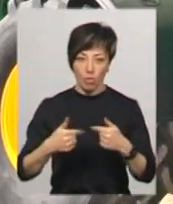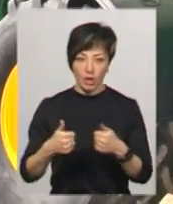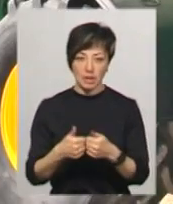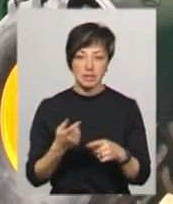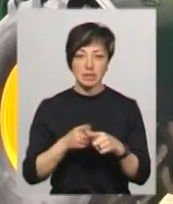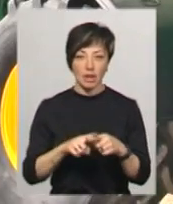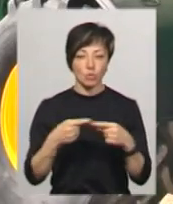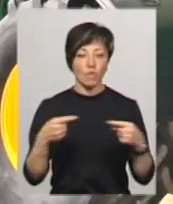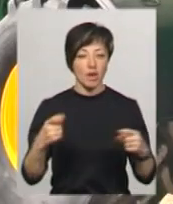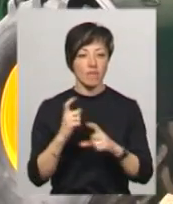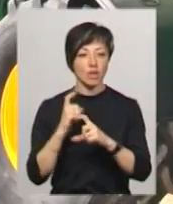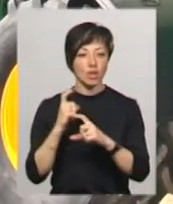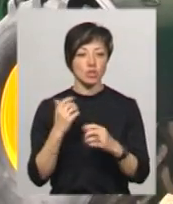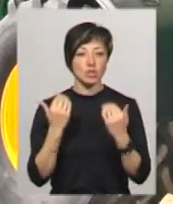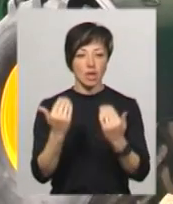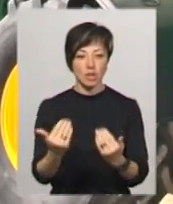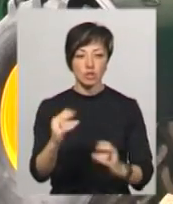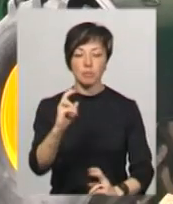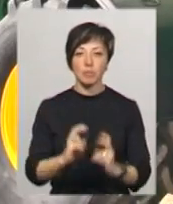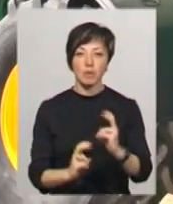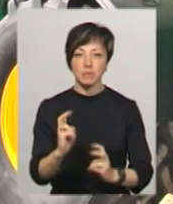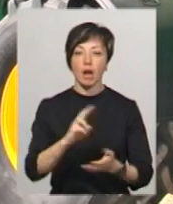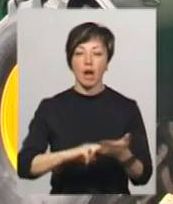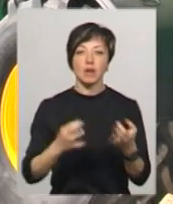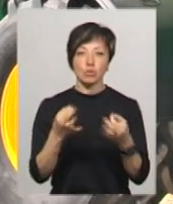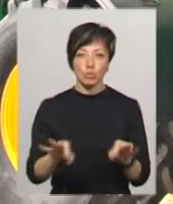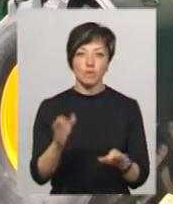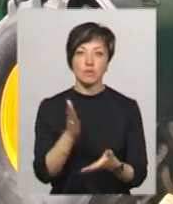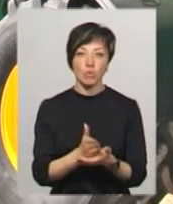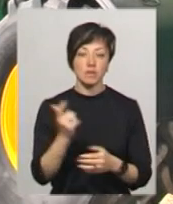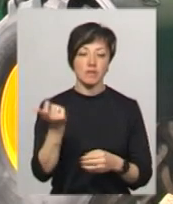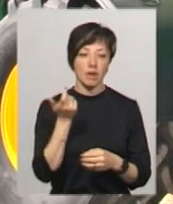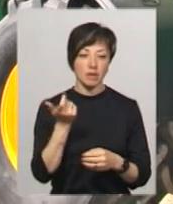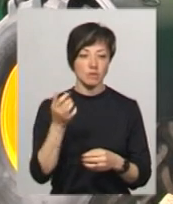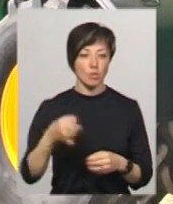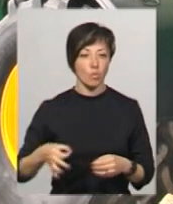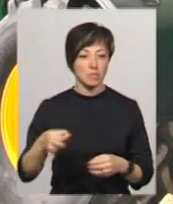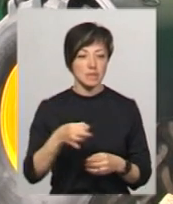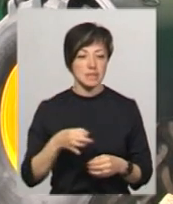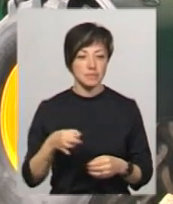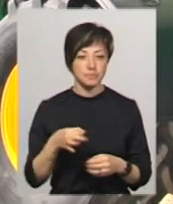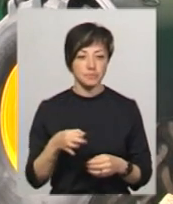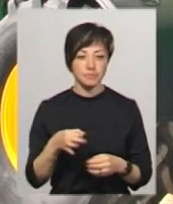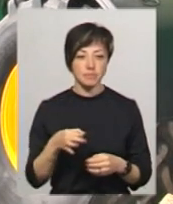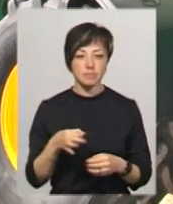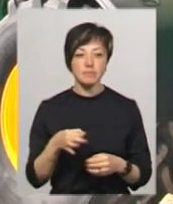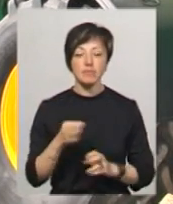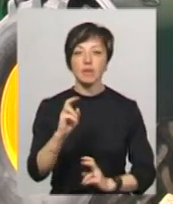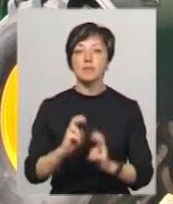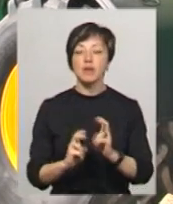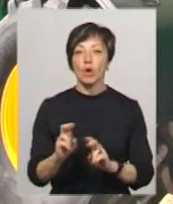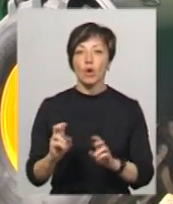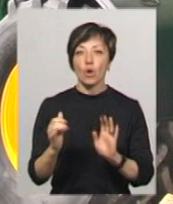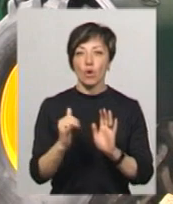Даний товар, даний вантаж належить підприємству, яке акредитовано, яке знаходиться в Харкові, в Харківській області. Підприємство